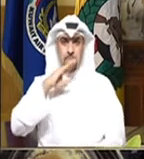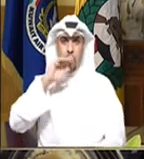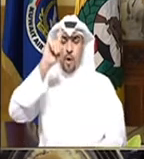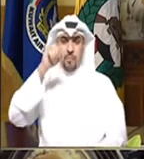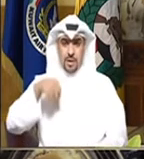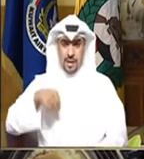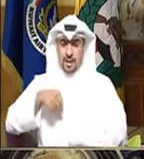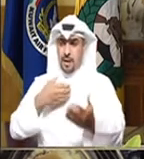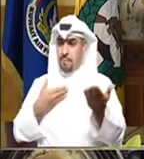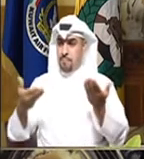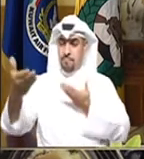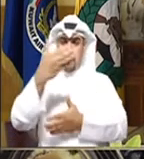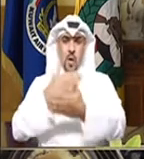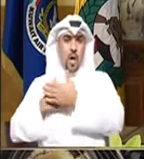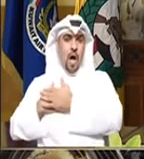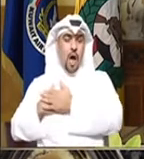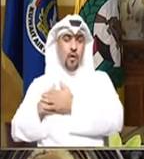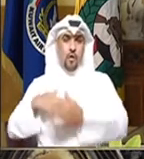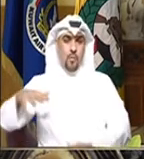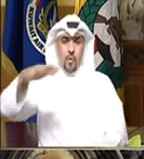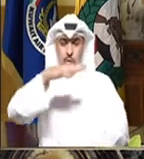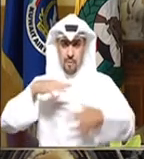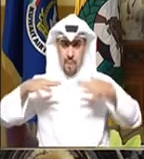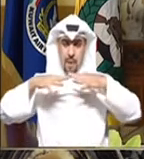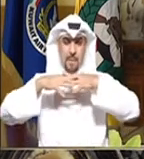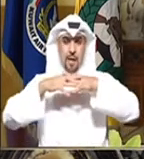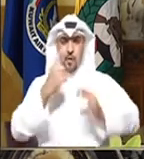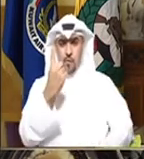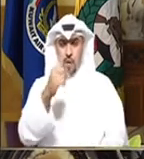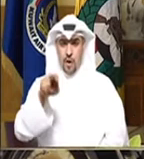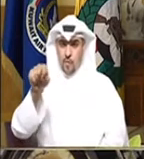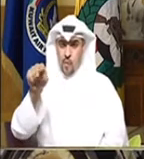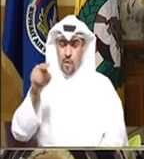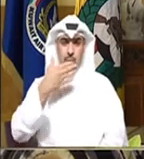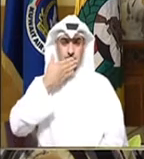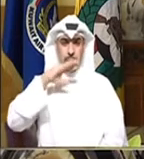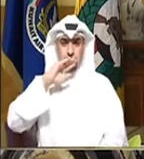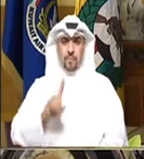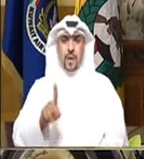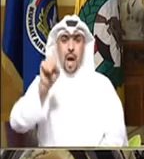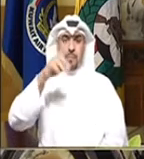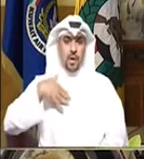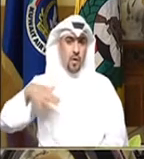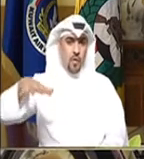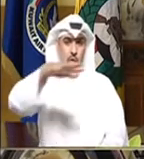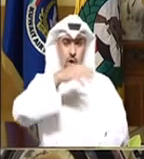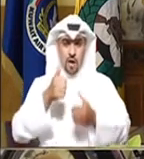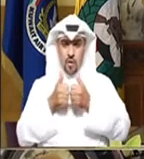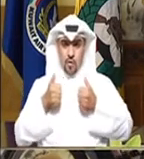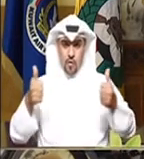والترابط والتراحم والأخاء، وجعلنا نعيش أسرة كويتية